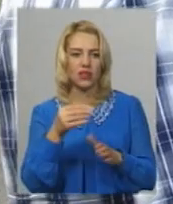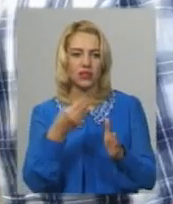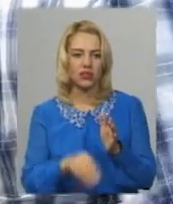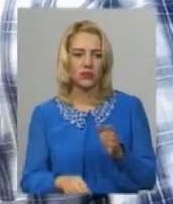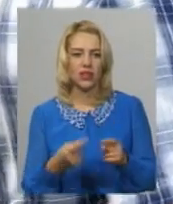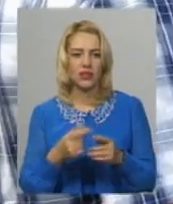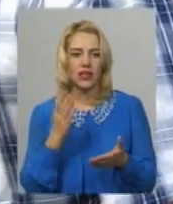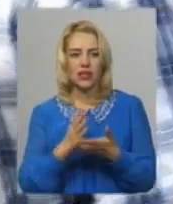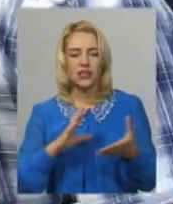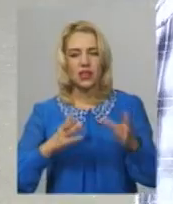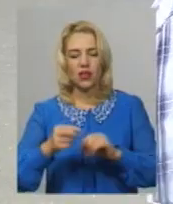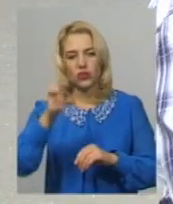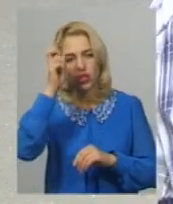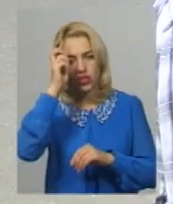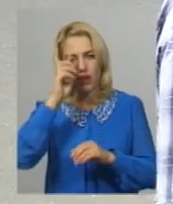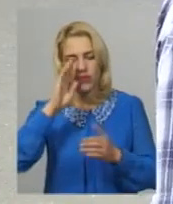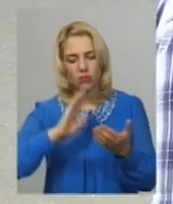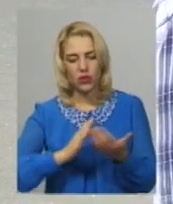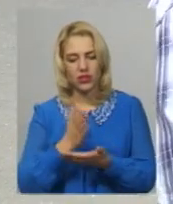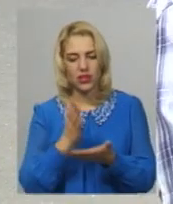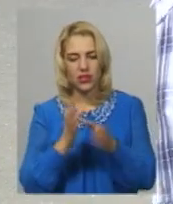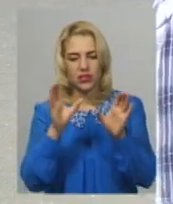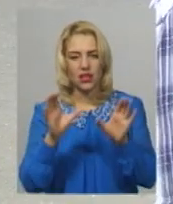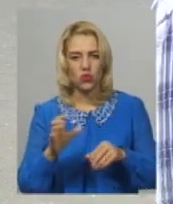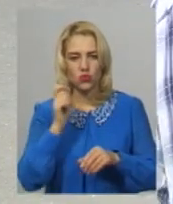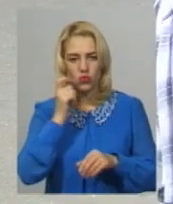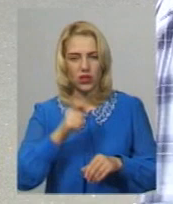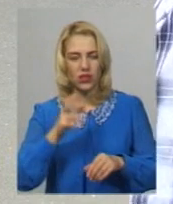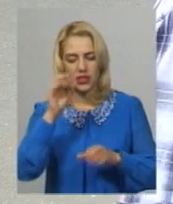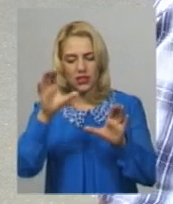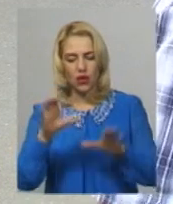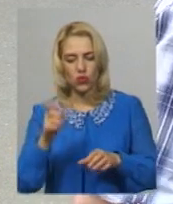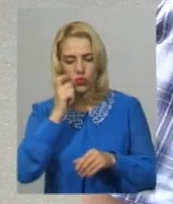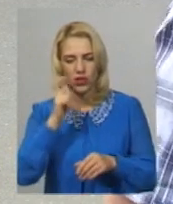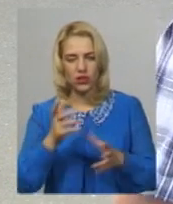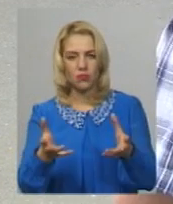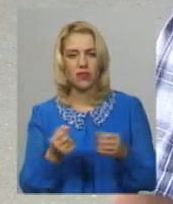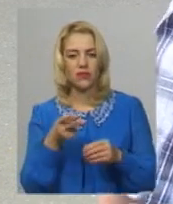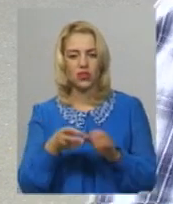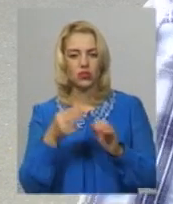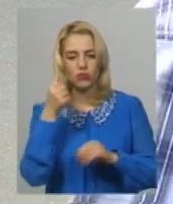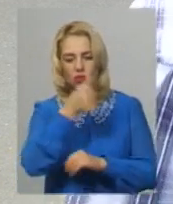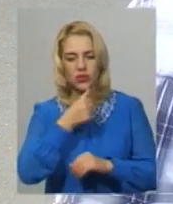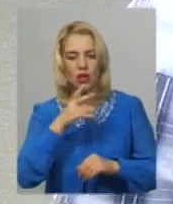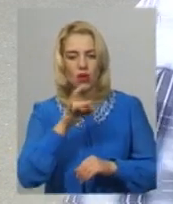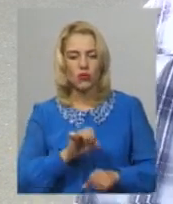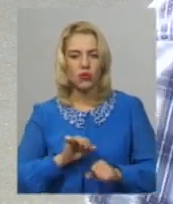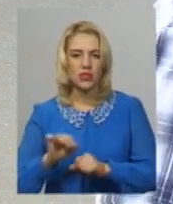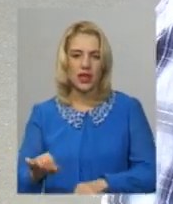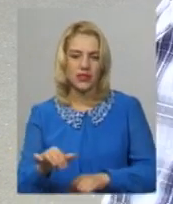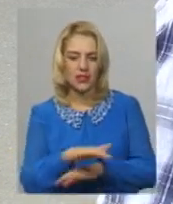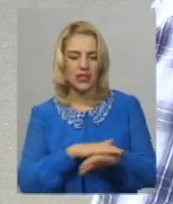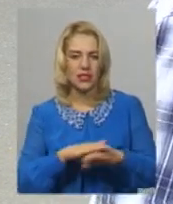Є загальнодержавна політика, є закони України. Закон України прийнятий ще в 2000 році про захист населення від